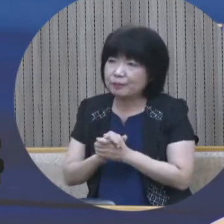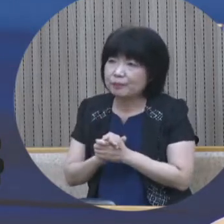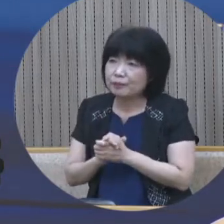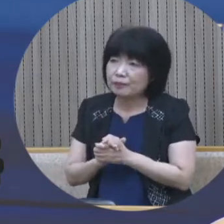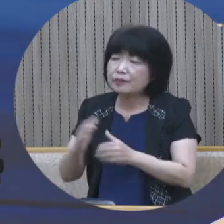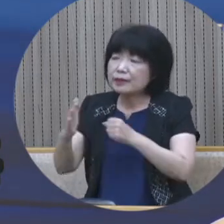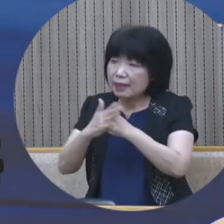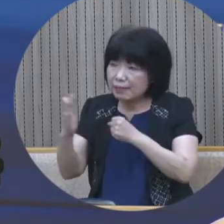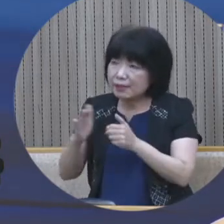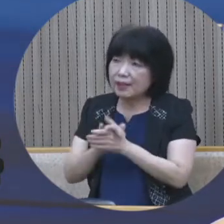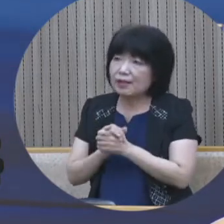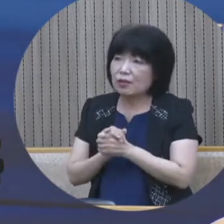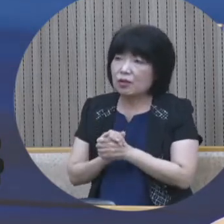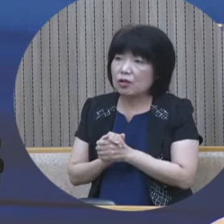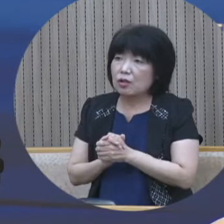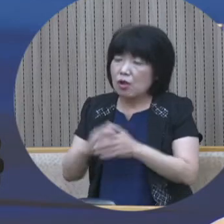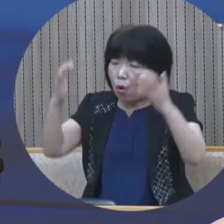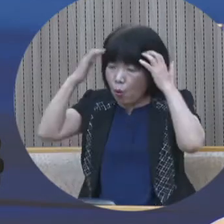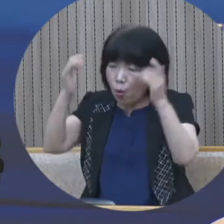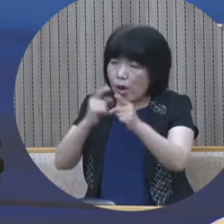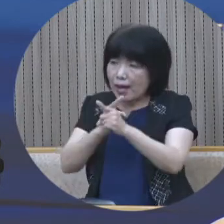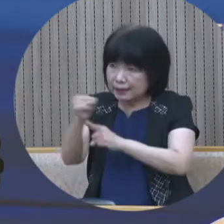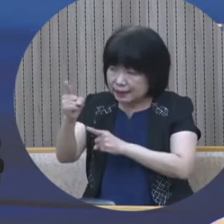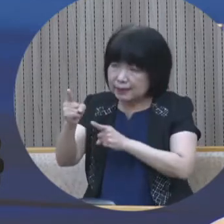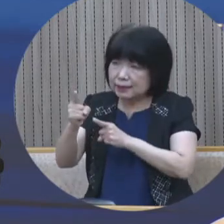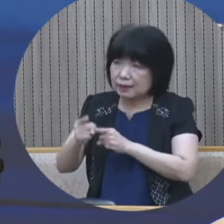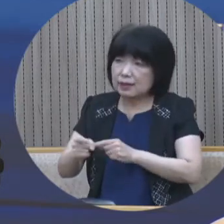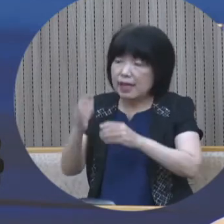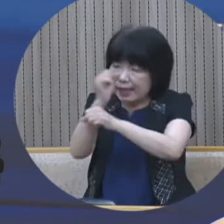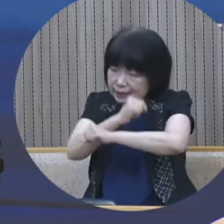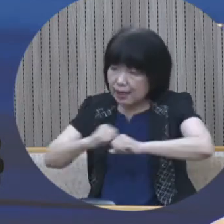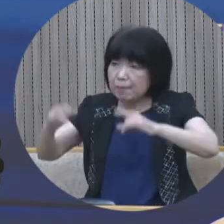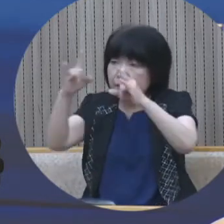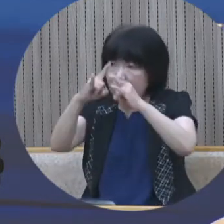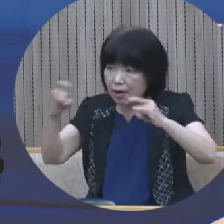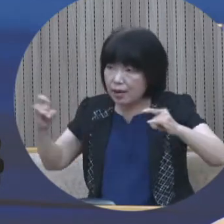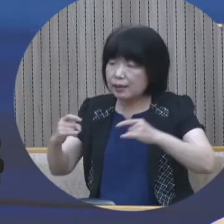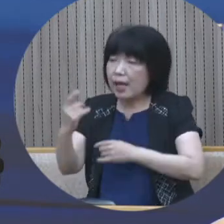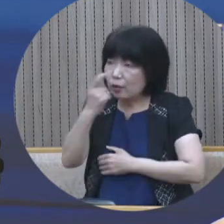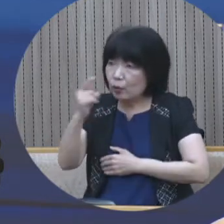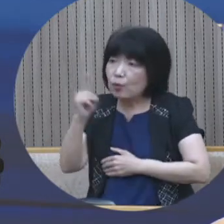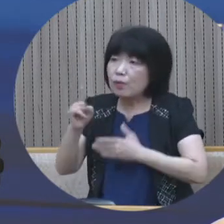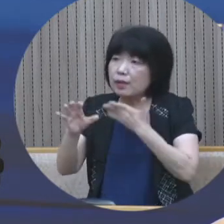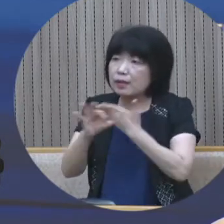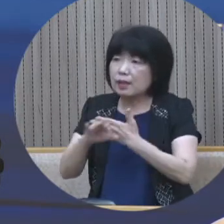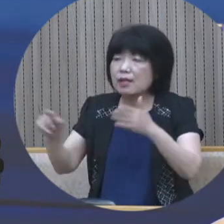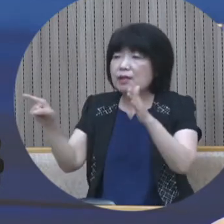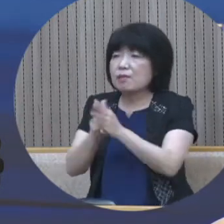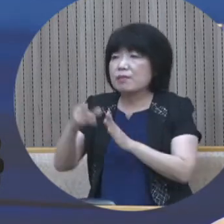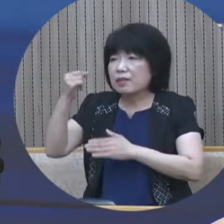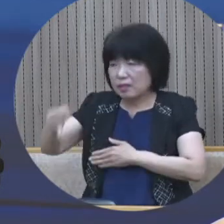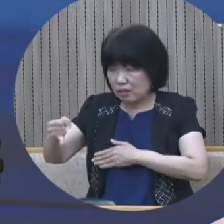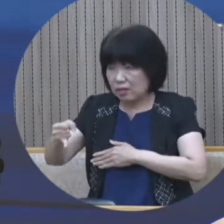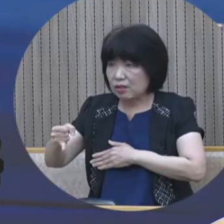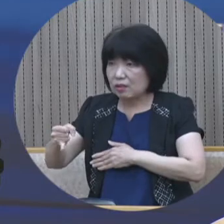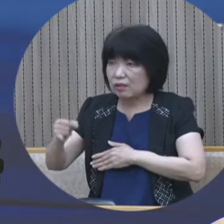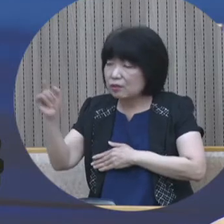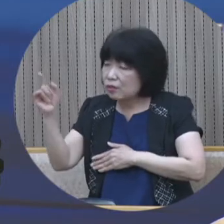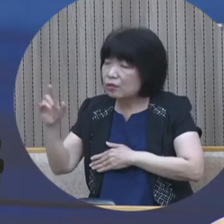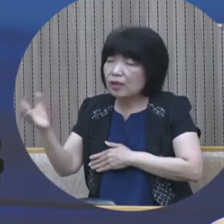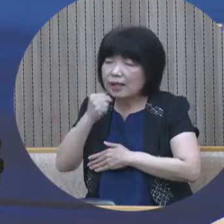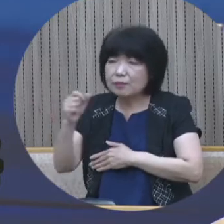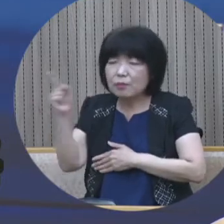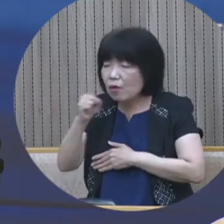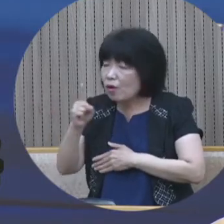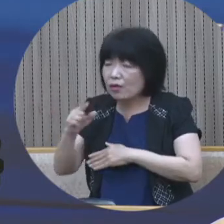그래서 고난을 이긴 사마리아 성의 교훈은 불신앙으로는 그 어떤